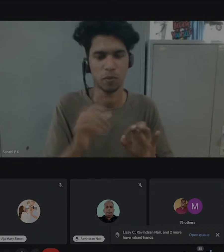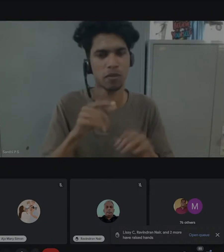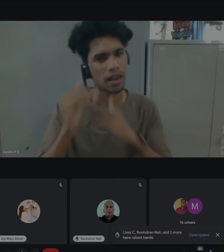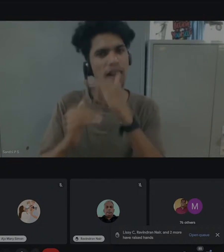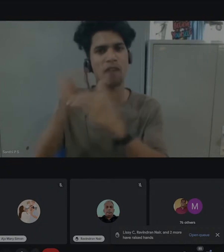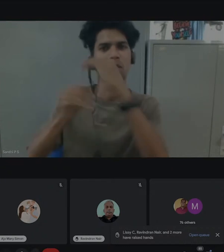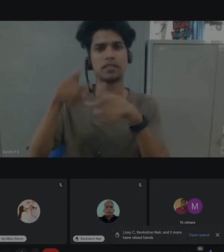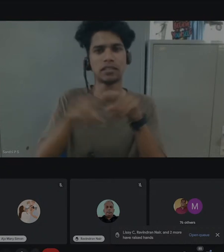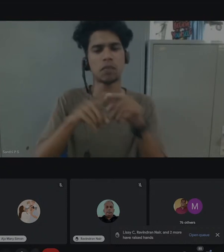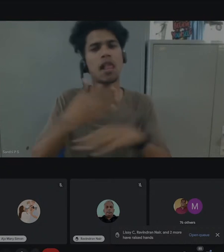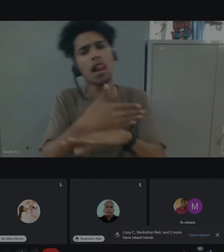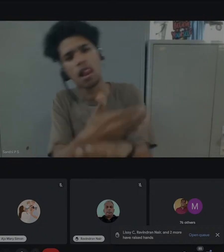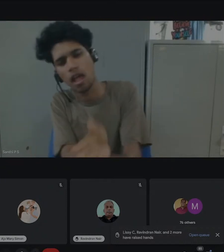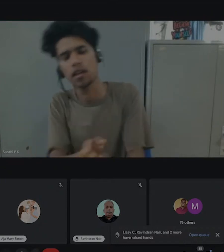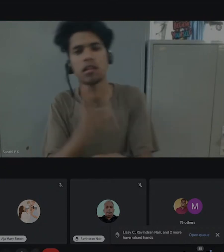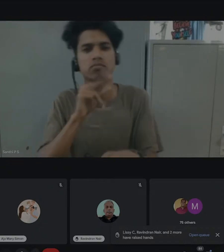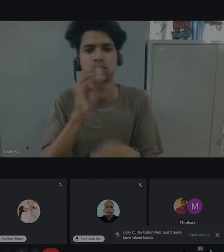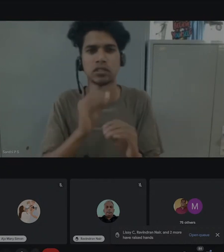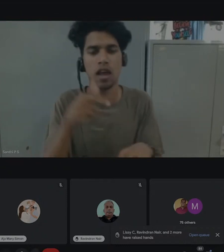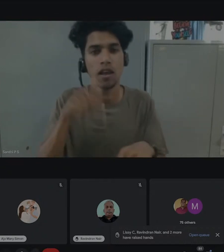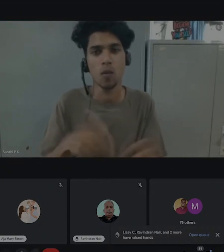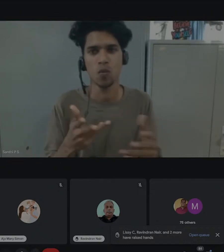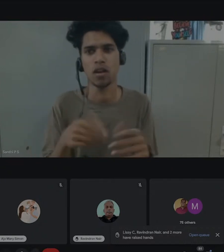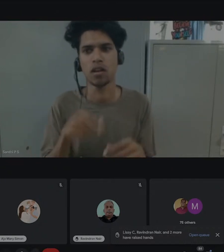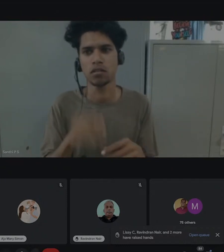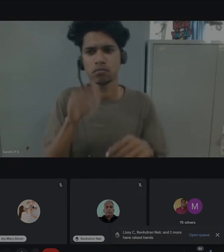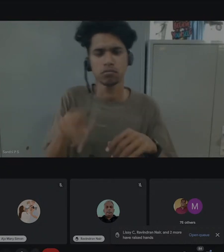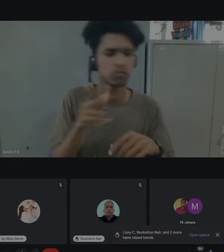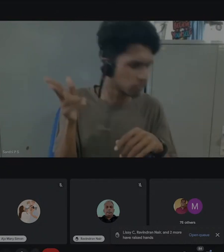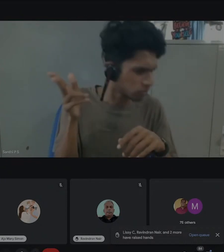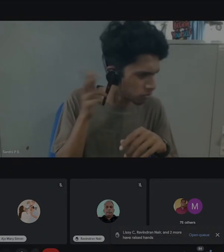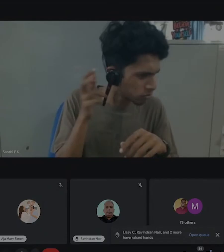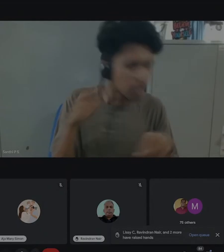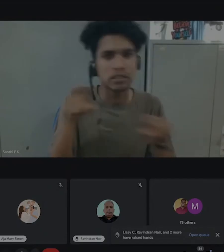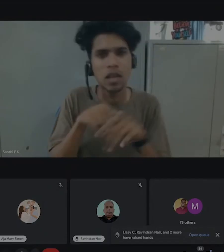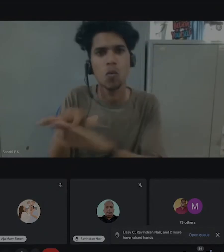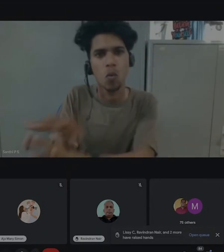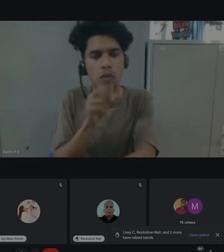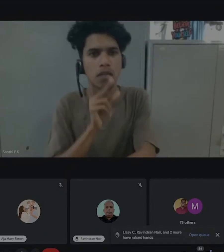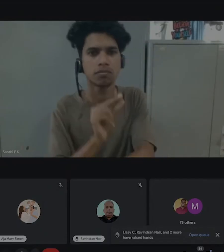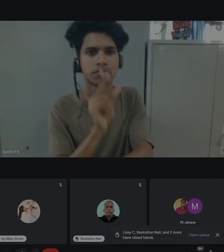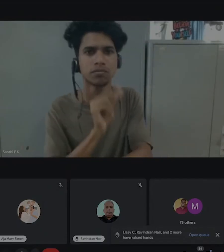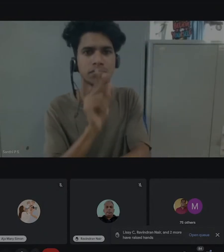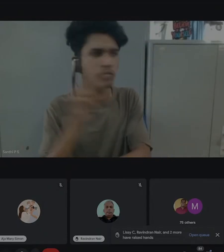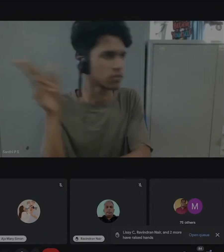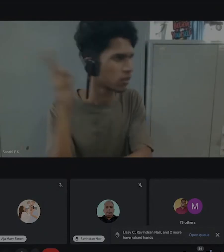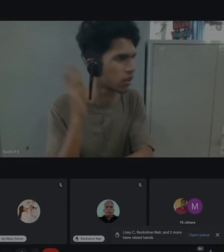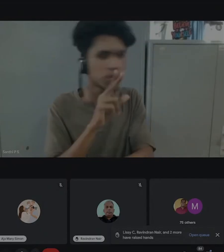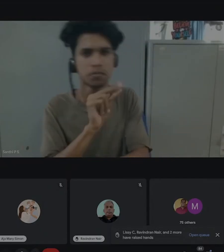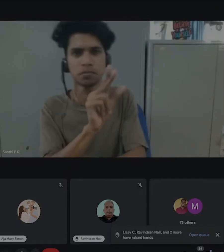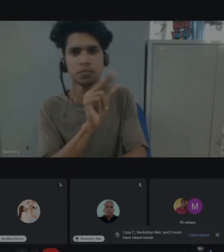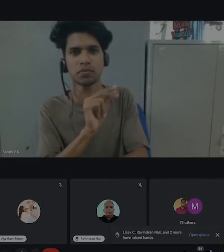സംസാരിച്ചു തുടങ്ങി ഇപ്പോഴത്തെ സ്റ്റേജ് എന്ന് പറഞ്ഞു കഴിഞ്ഞാൽ കുഞ്ഞ് കേൾക്കുന്നത് അതുപോലെ പറയുന്നു. എന്താണെന്ന് മനസ്സിലാക്കാൻ കഴിയുന്നില്ല. നമ്മൾ